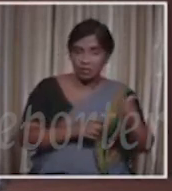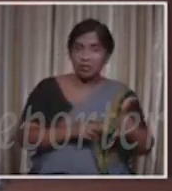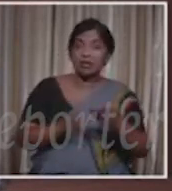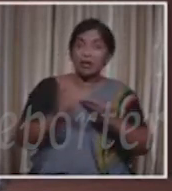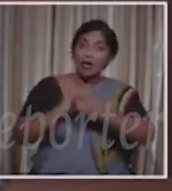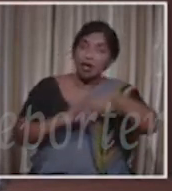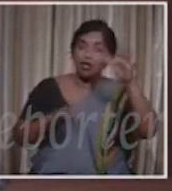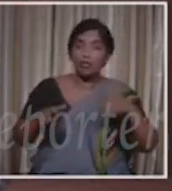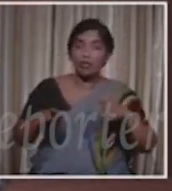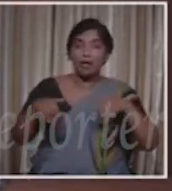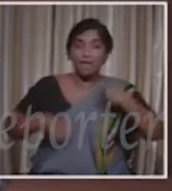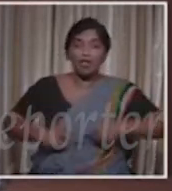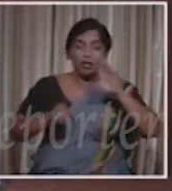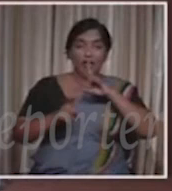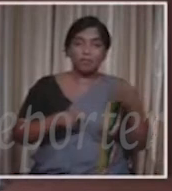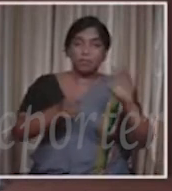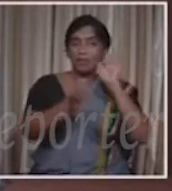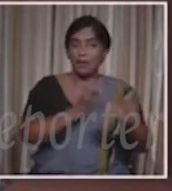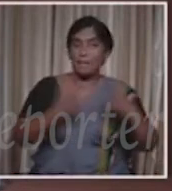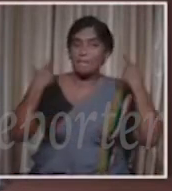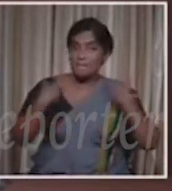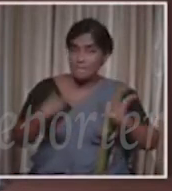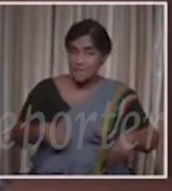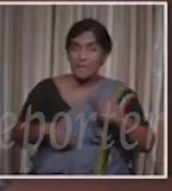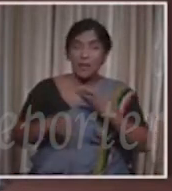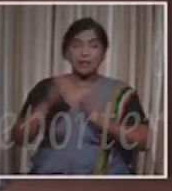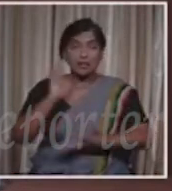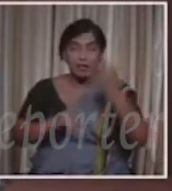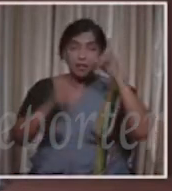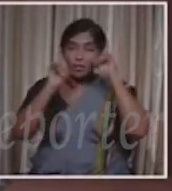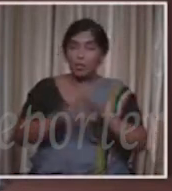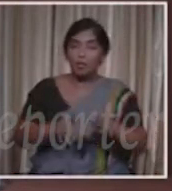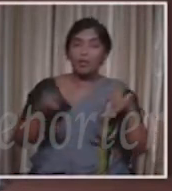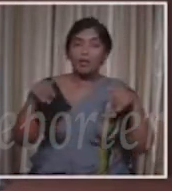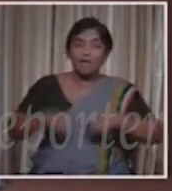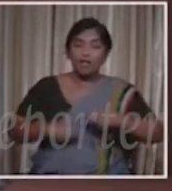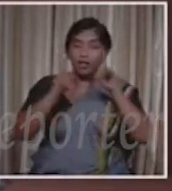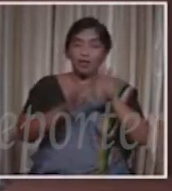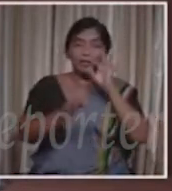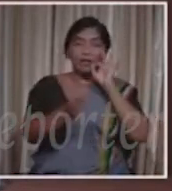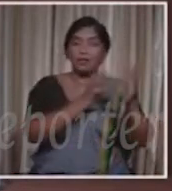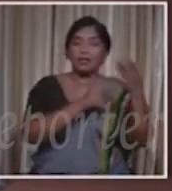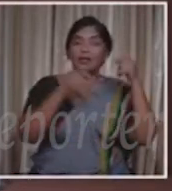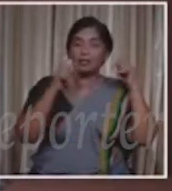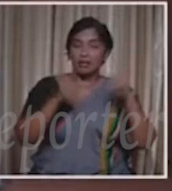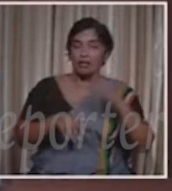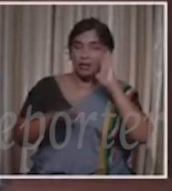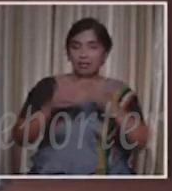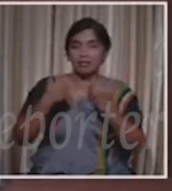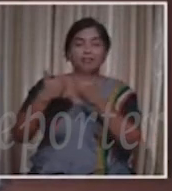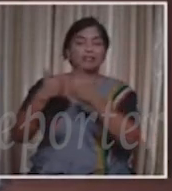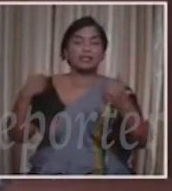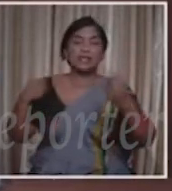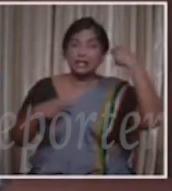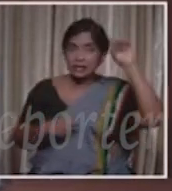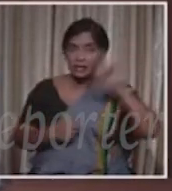ගෝඨාභය රාජපක්ෂ කියන්නේ මොකද්ද? ඒ කඳවුර කියනවා ජනකෙනා හනුමන්ත වගේ ගිනි තියාගෙන ගියා. මහින්ද රාජපක්ෂ ජනකෙනා හනුමන්ත වගේ ගිනි